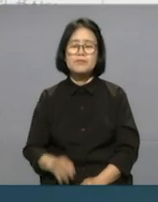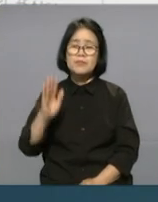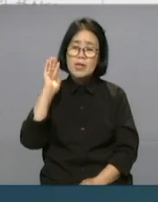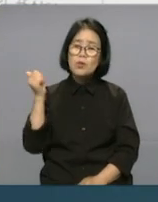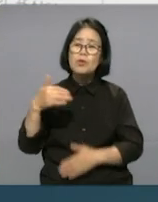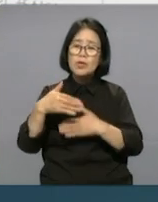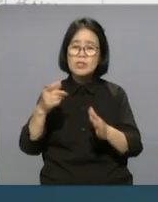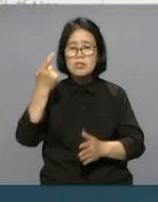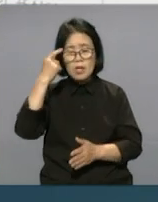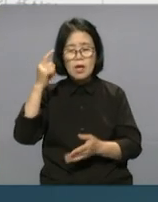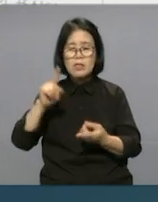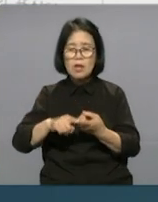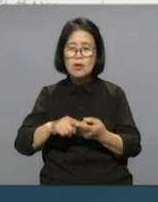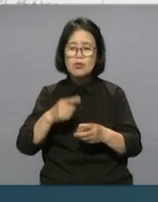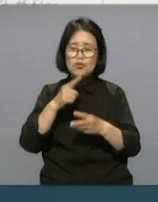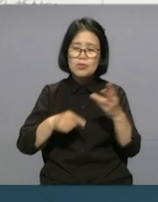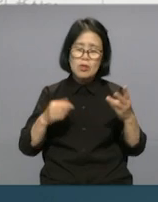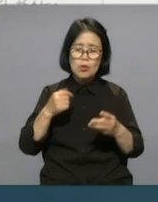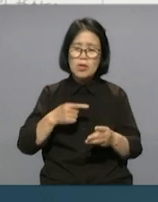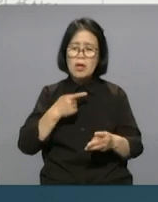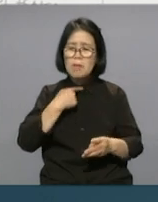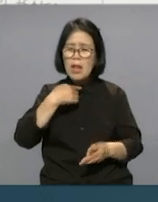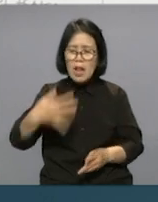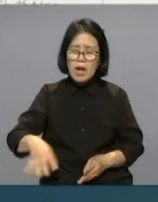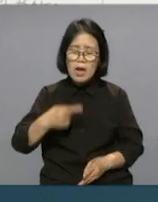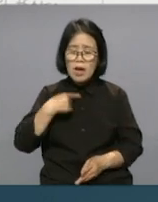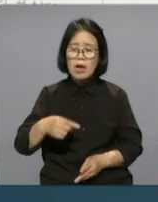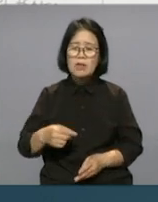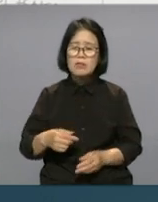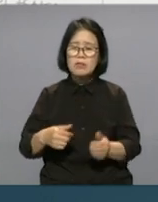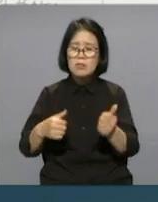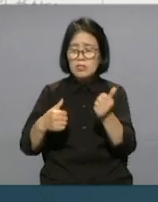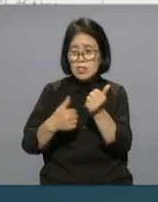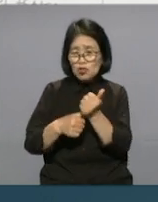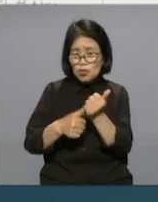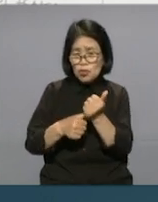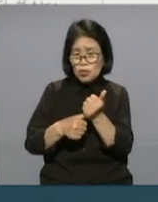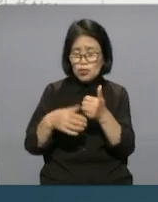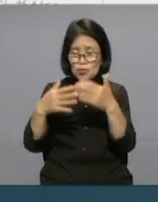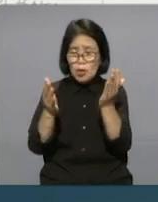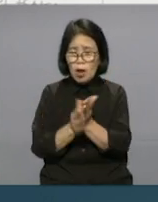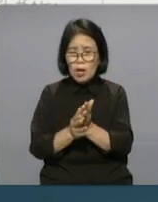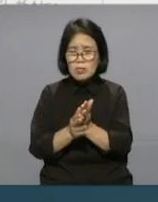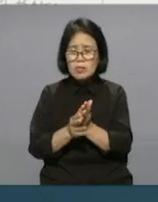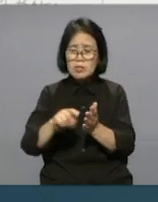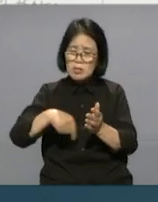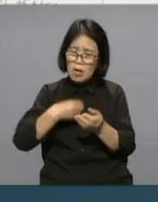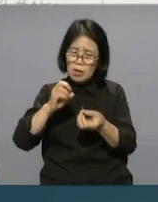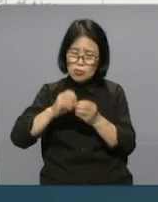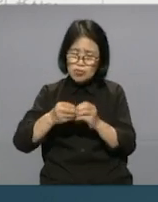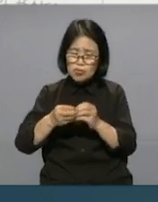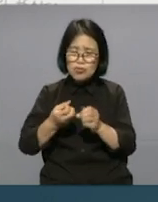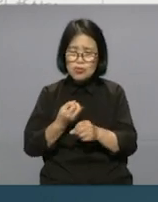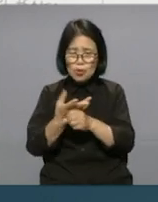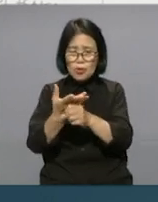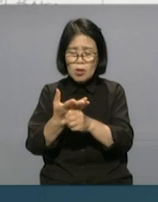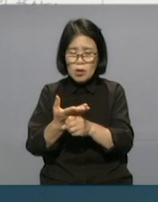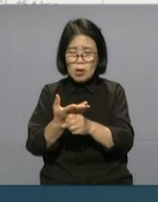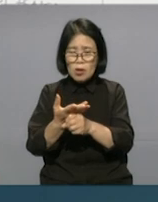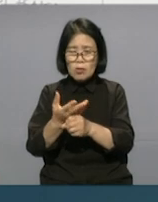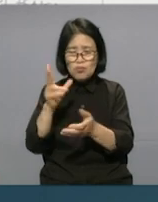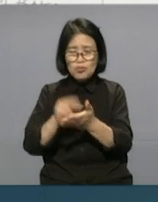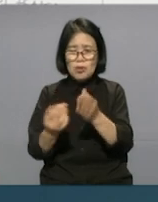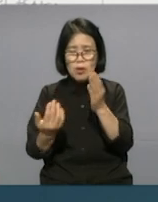대통령실 생각대로 윤 대통령이 하지 않은 발언을 이주호 장관이 자의적으로 해석해 전달하는 과정에서 발생한 일이라면 문제가